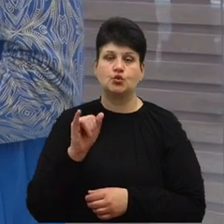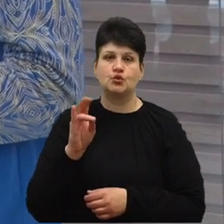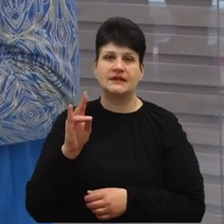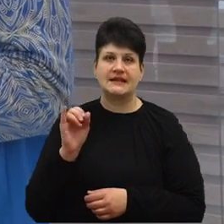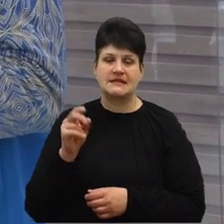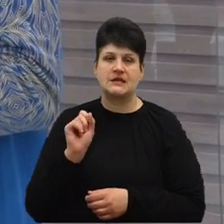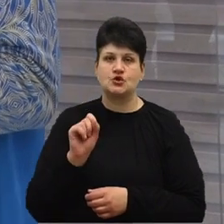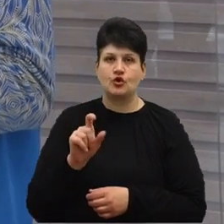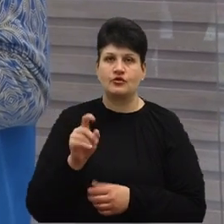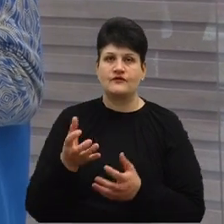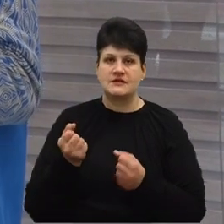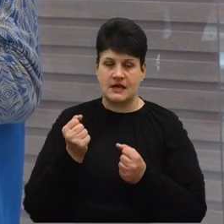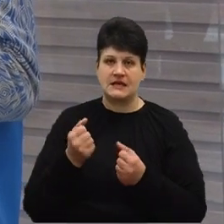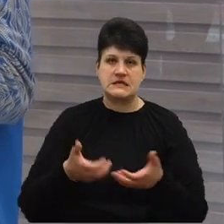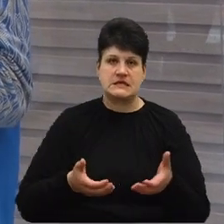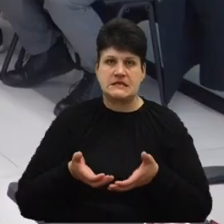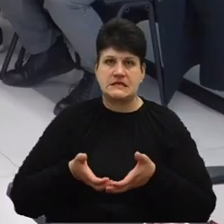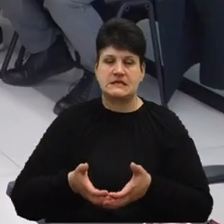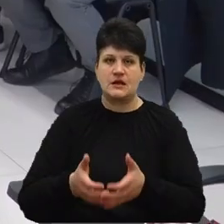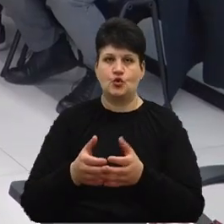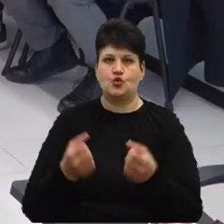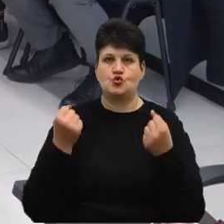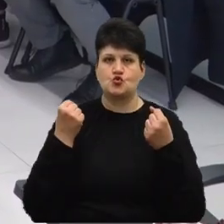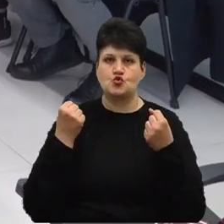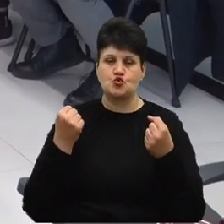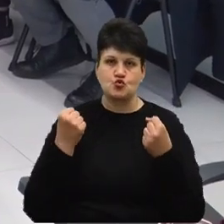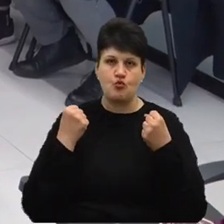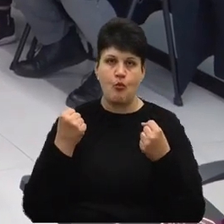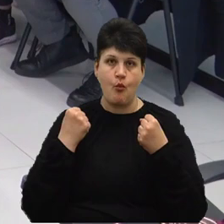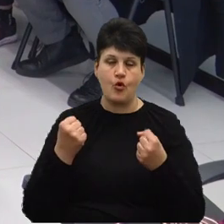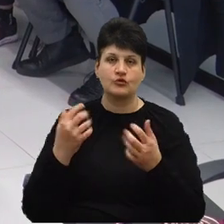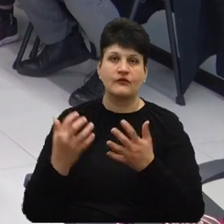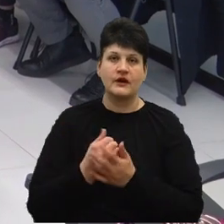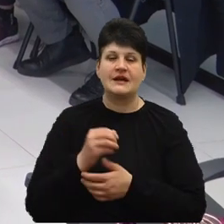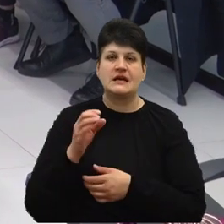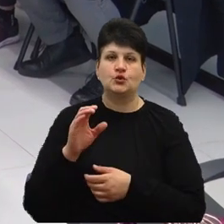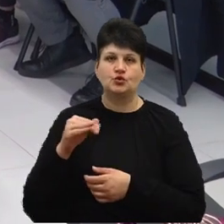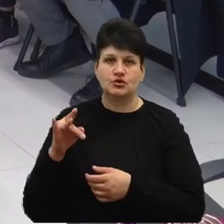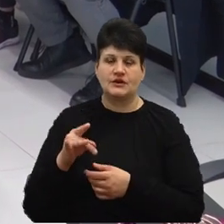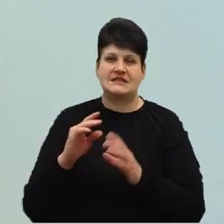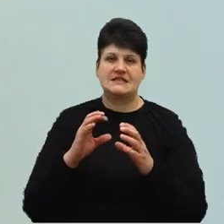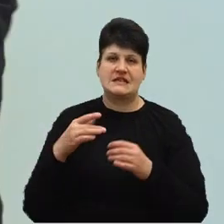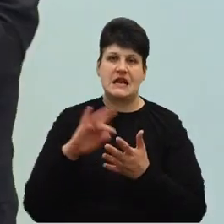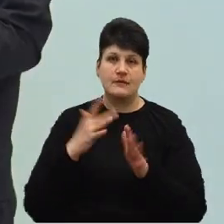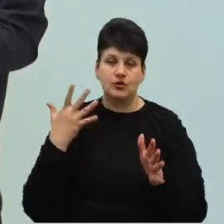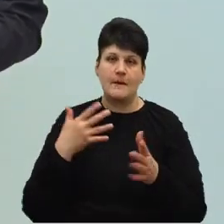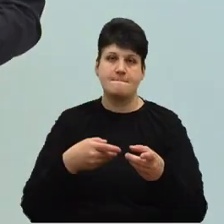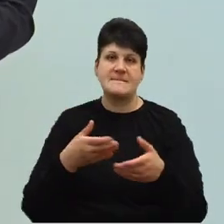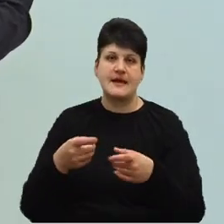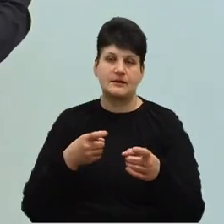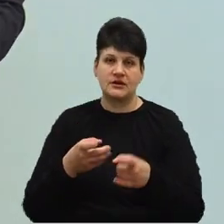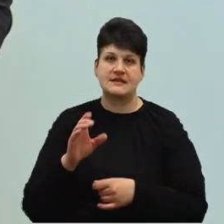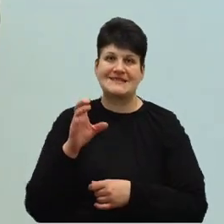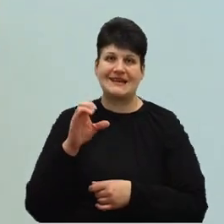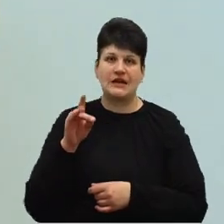на чемпіонаті світу з санного спорту серед юніорів. Антон Дудченко, який виграв срібло на чемпіонаті Європи з біатлону. Едуард Стрільчук,